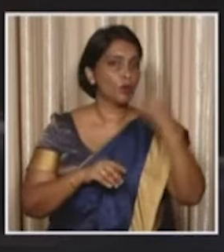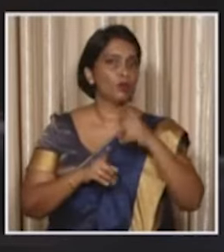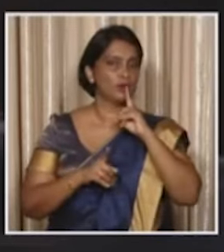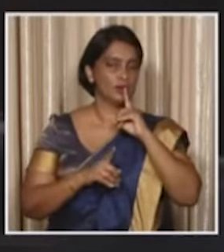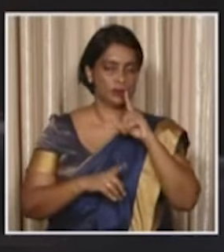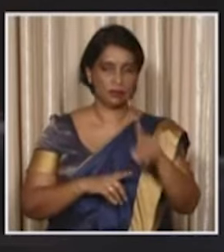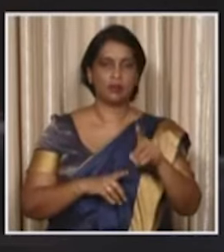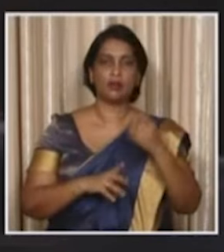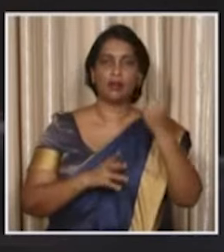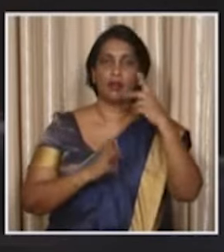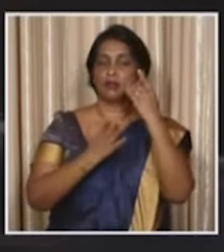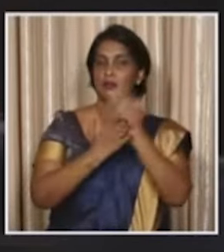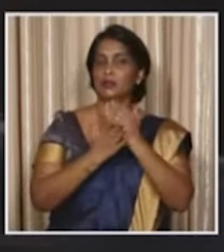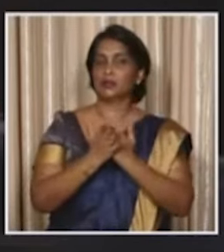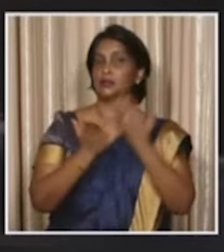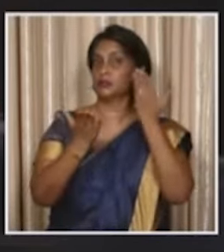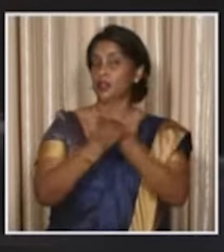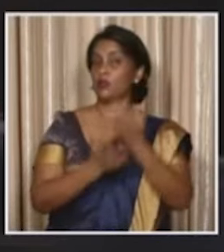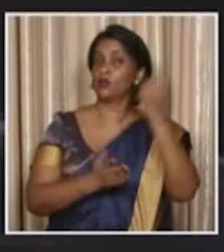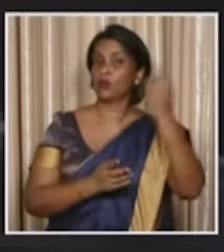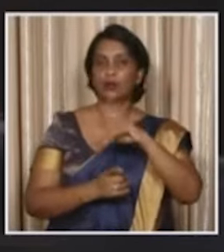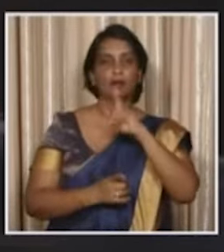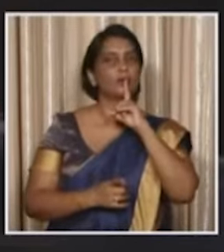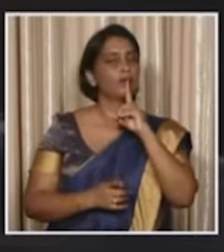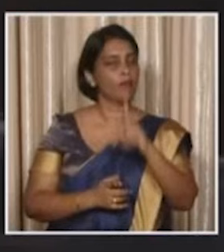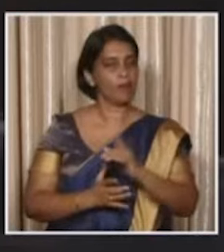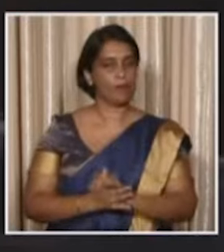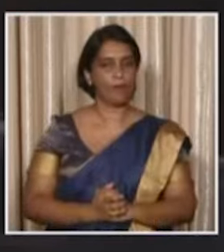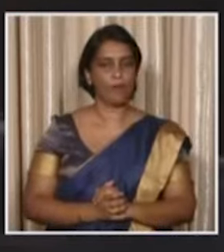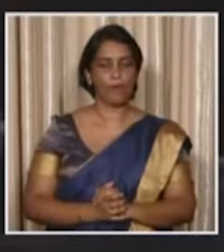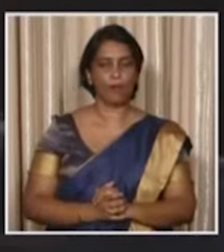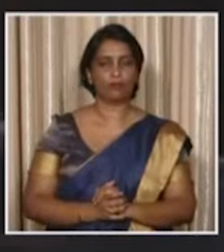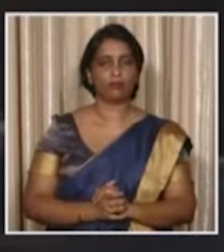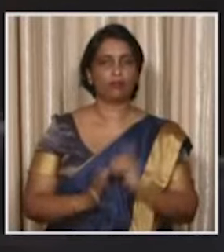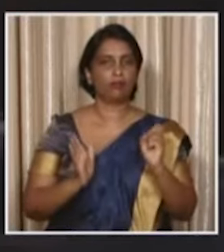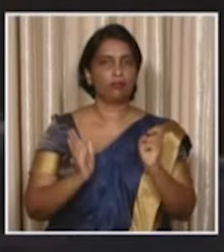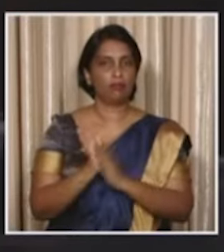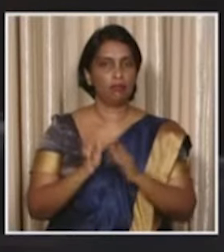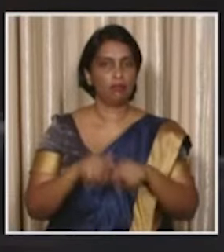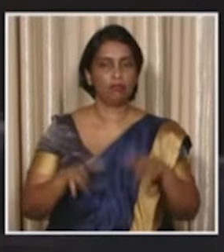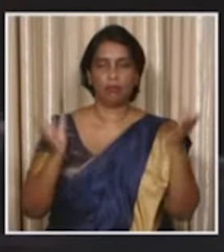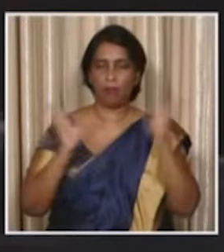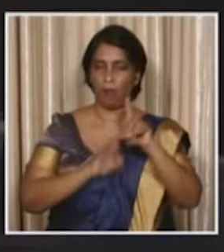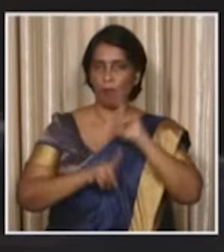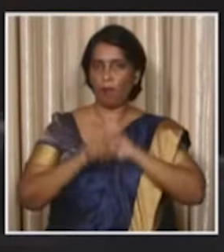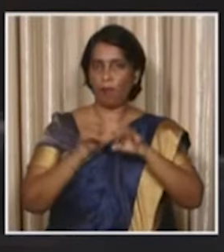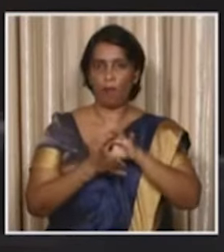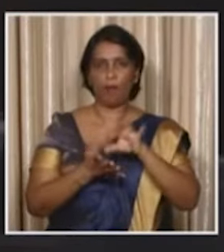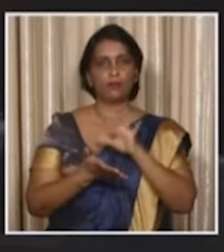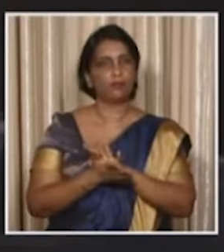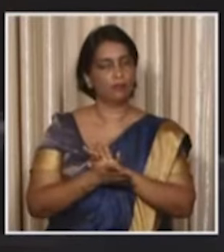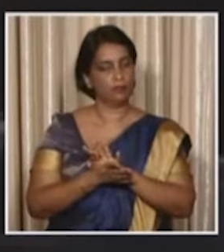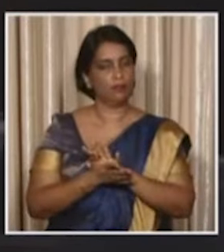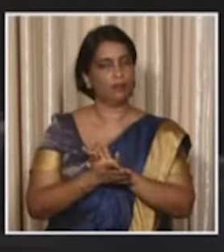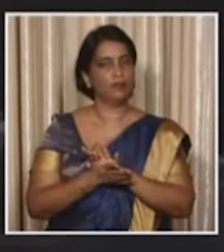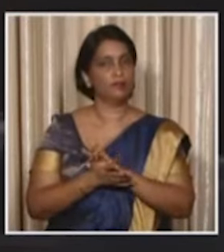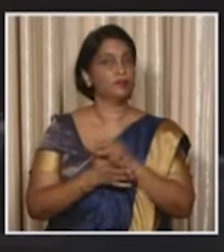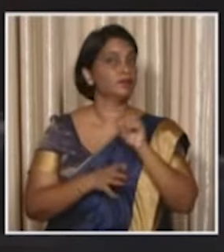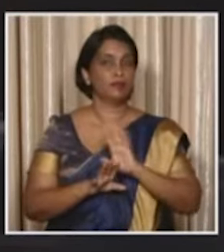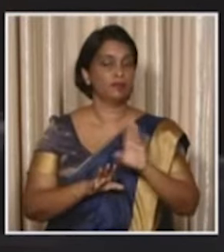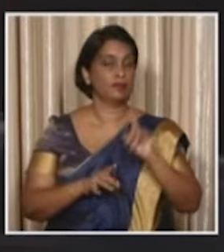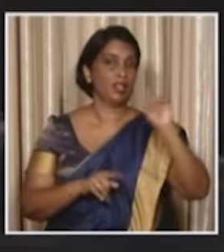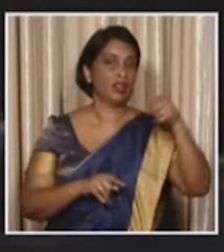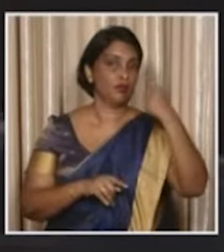දිනයත් නාමයෝජනා භාරගන්න දිනයත් ප්‍රකාශයට පත් කරයි කියලා. කොමිසම අදරැස් වෙලා තීරණය කරලා තියෙනවලු එය